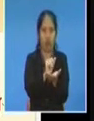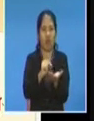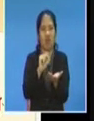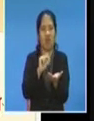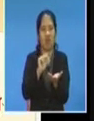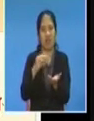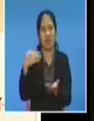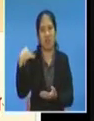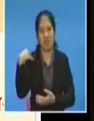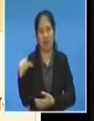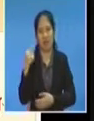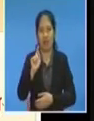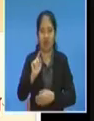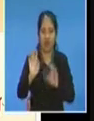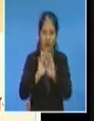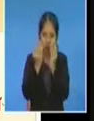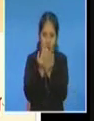ทั้งรัฐและครอบครัว